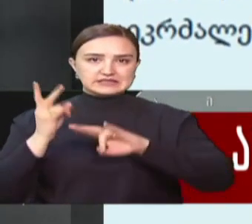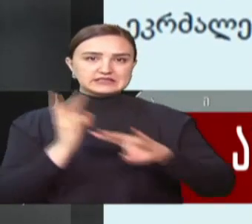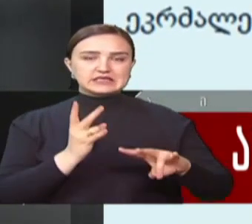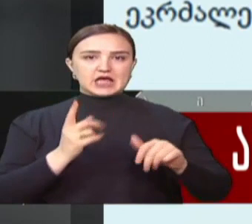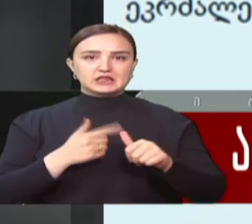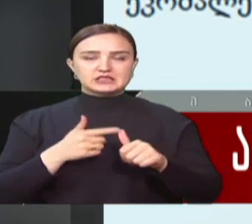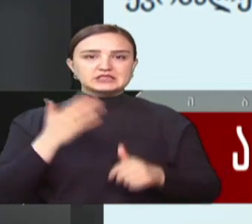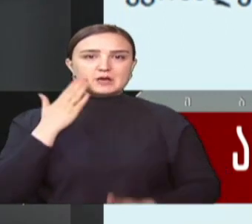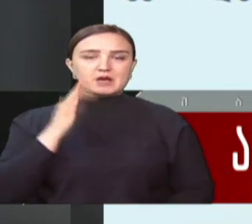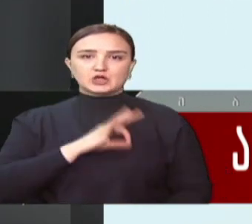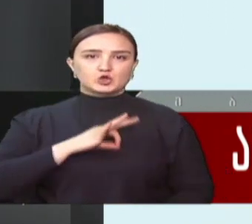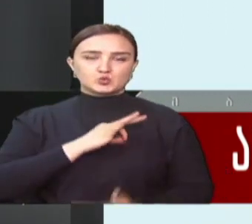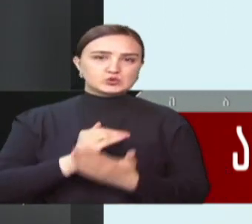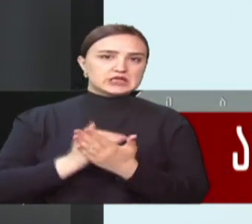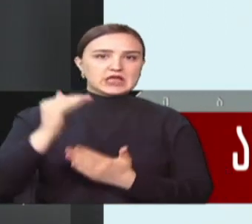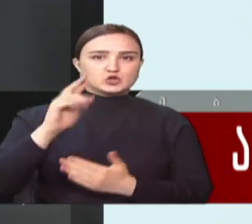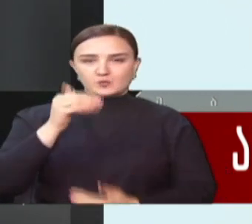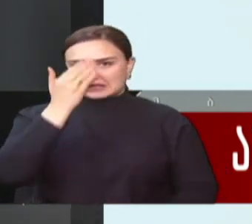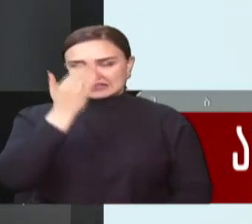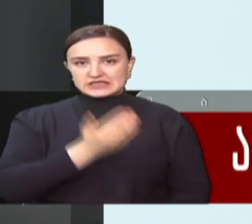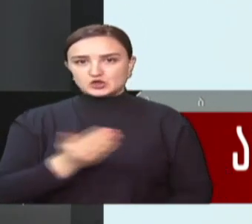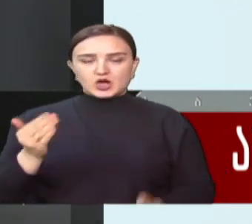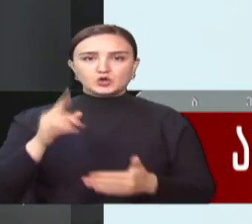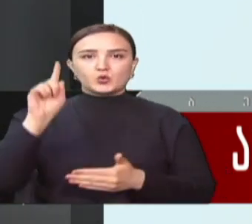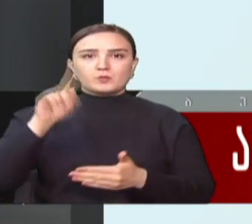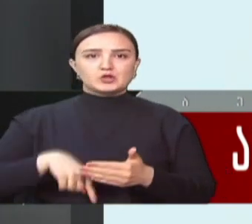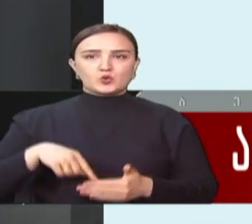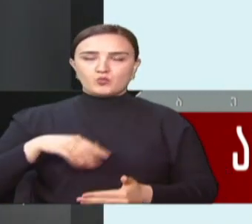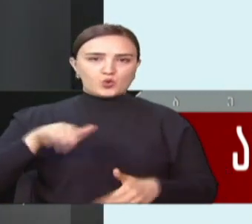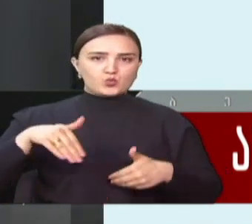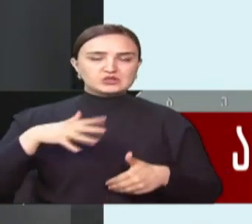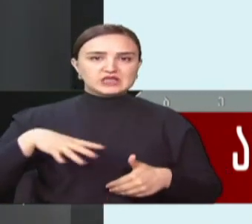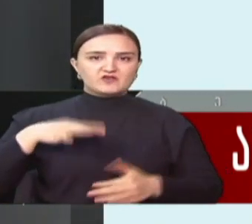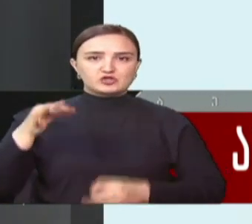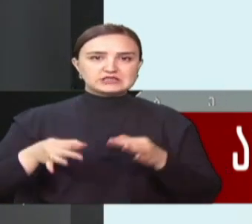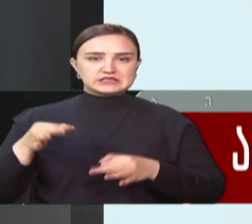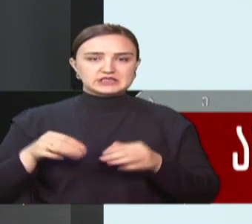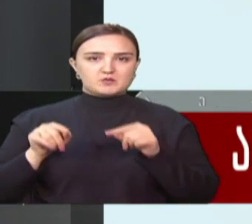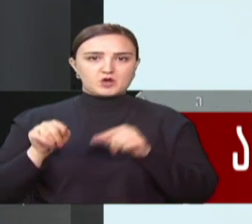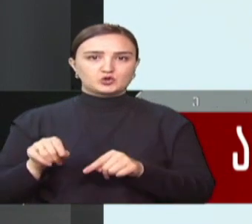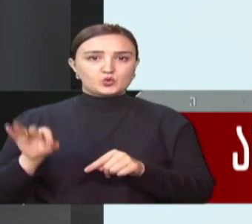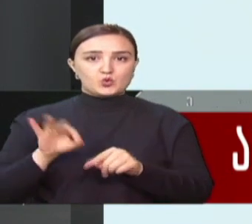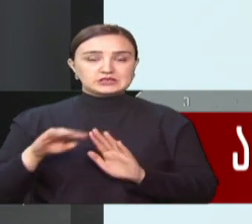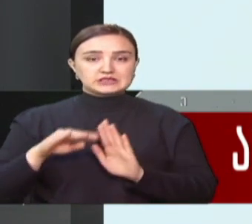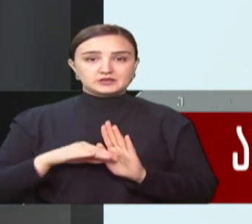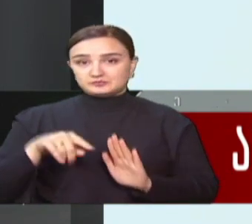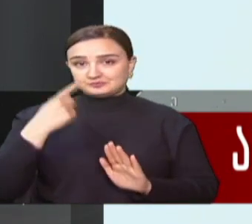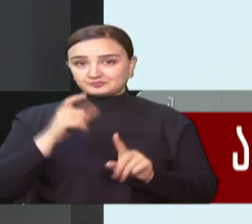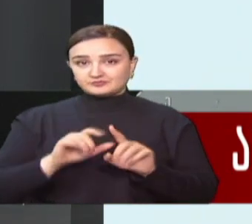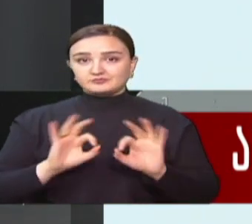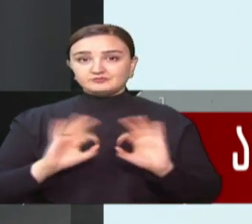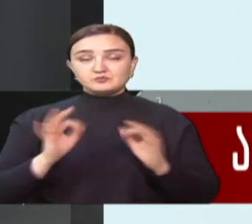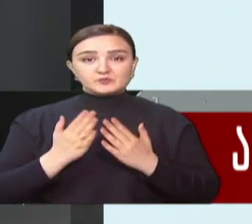მიაყენეს სამართლის უზენაესობასა და საზოგადოების ნდობას საქართველოს სასამართლო სისტემის მიმართ. ნათქვამია განცხადებაში, სადაც